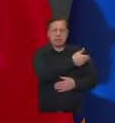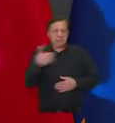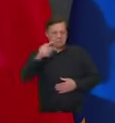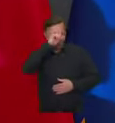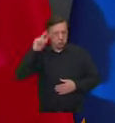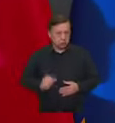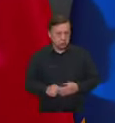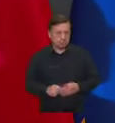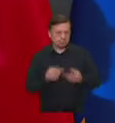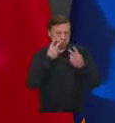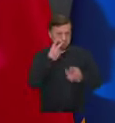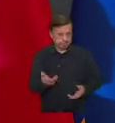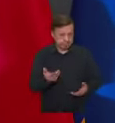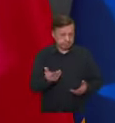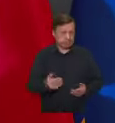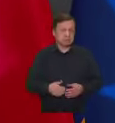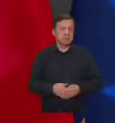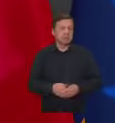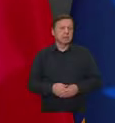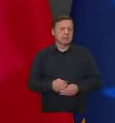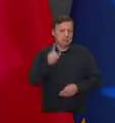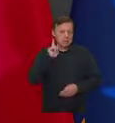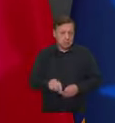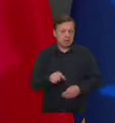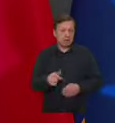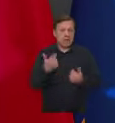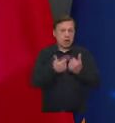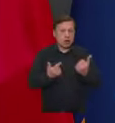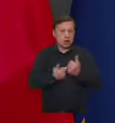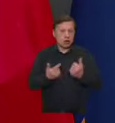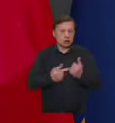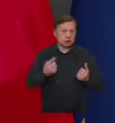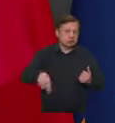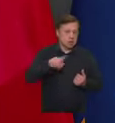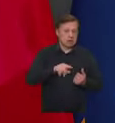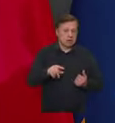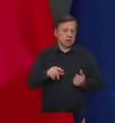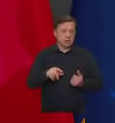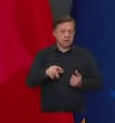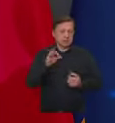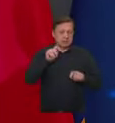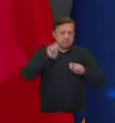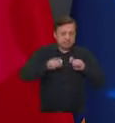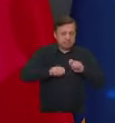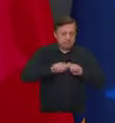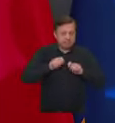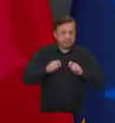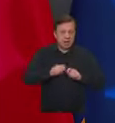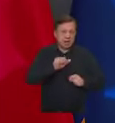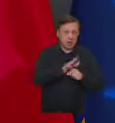W związku z tym widzicie Państwo, że naprawdę ilość testów na etap, na którym jesteśmy,